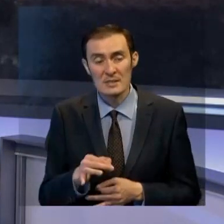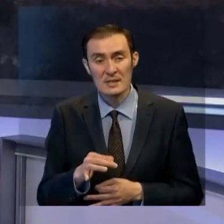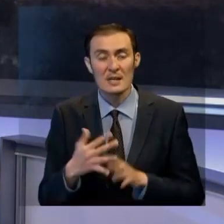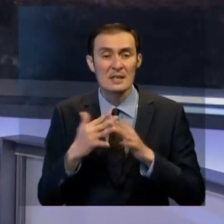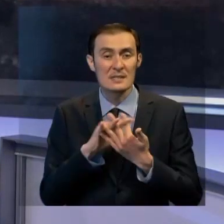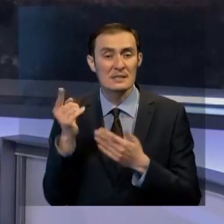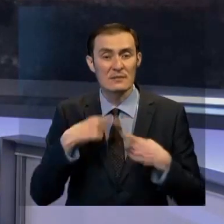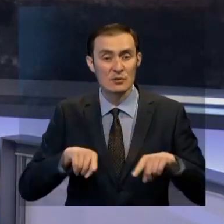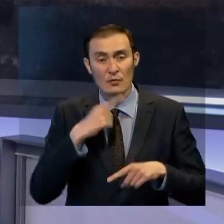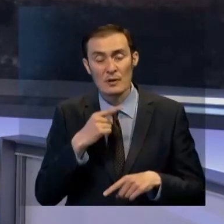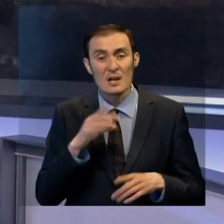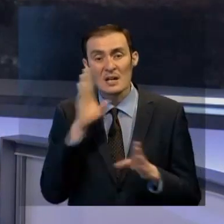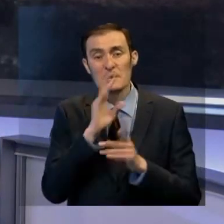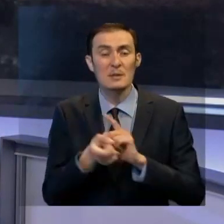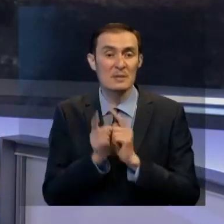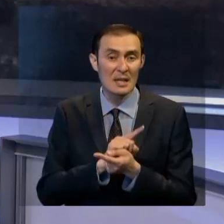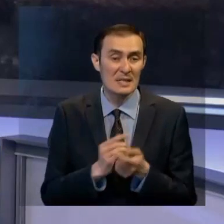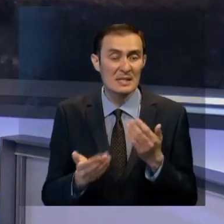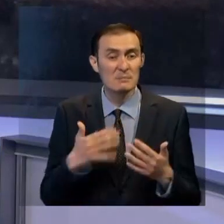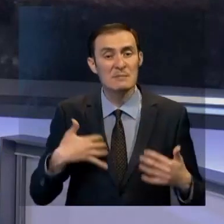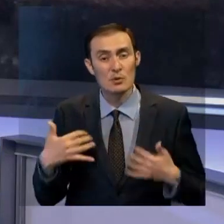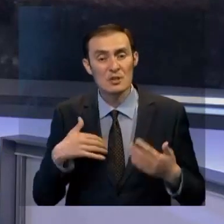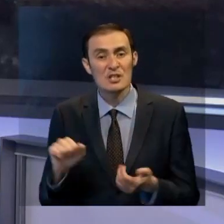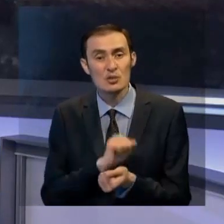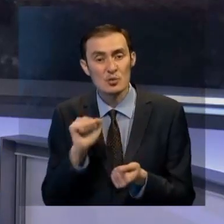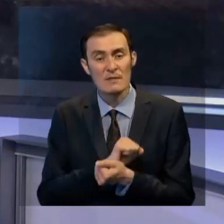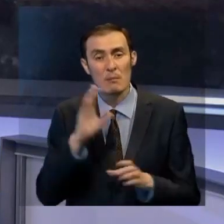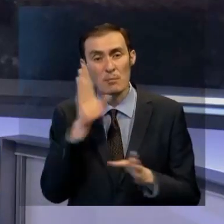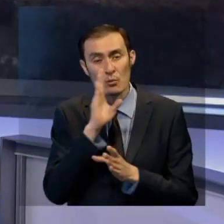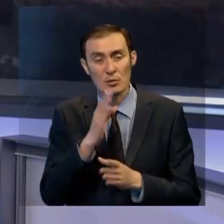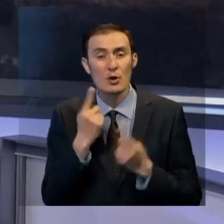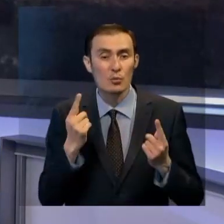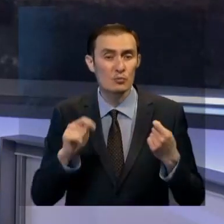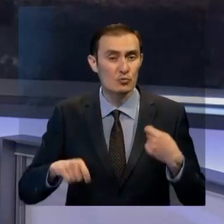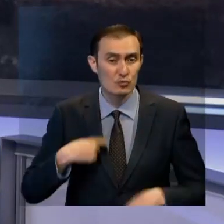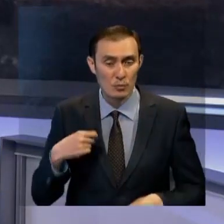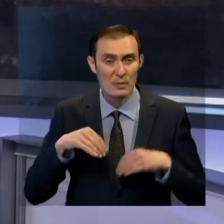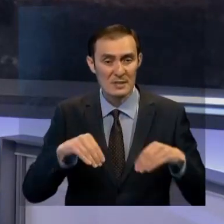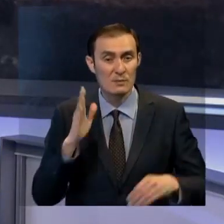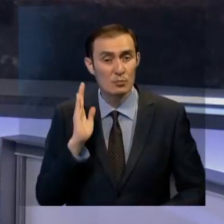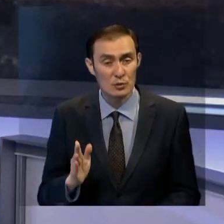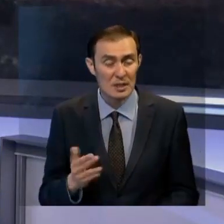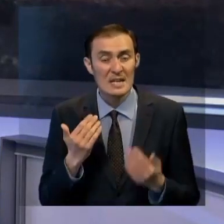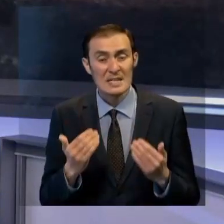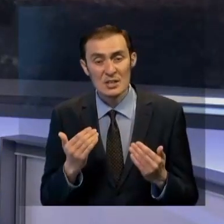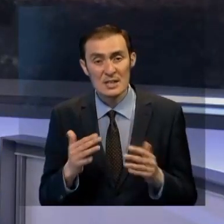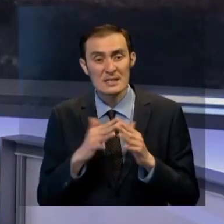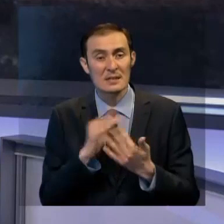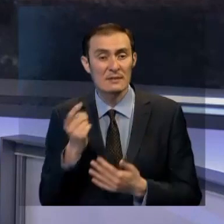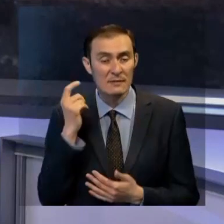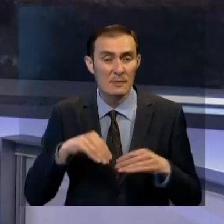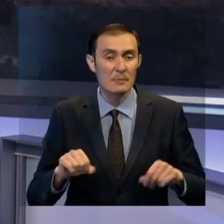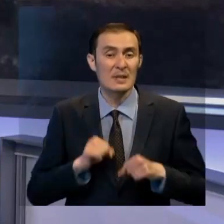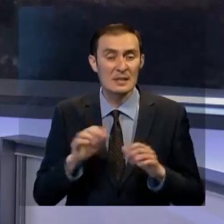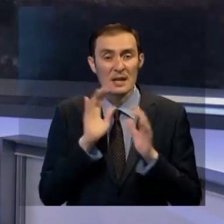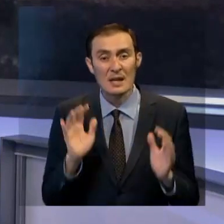Аграрии отмечают, климат в регионе меняется. Есть опасения, что засушливая погода нанесет серьезный урон посевам. Сейчас земледельцы